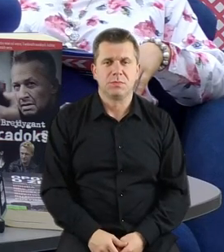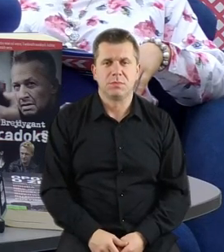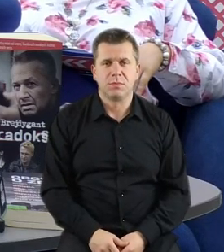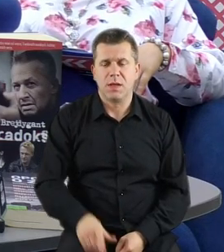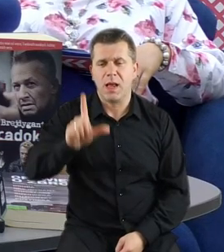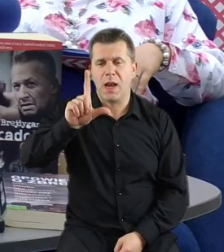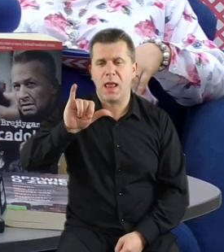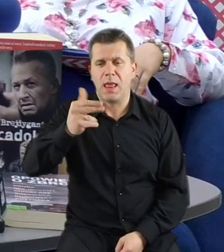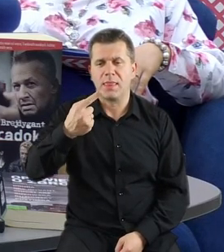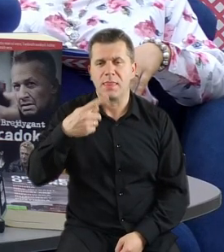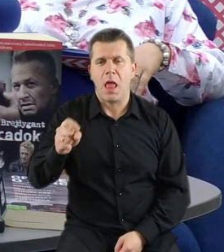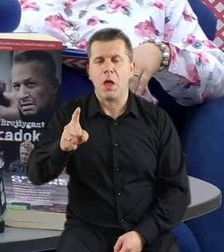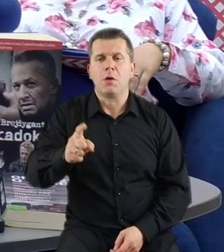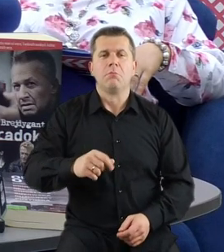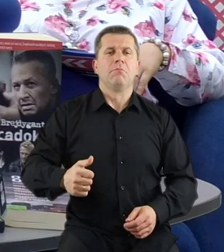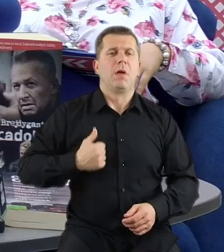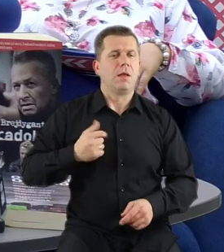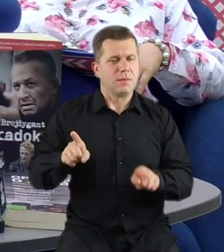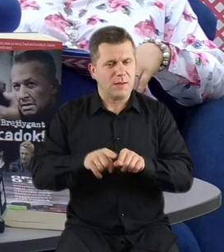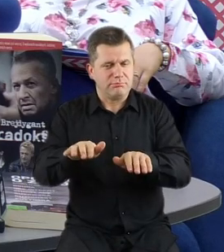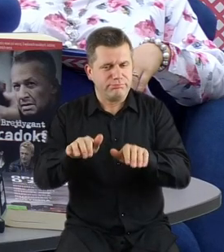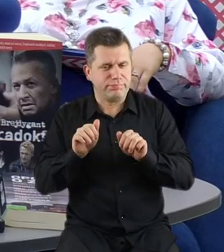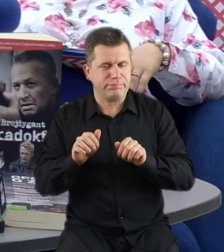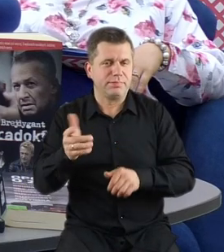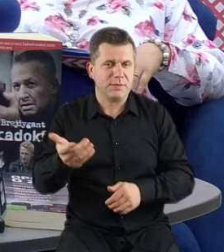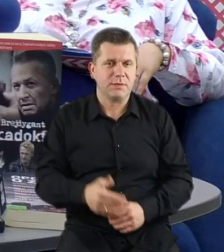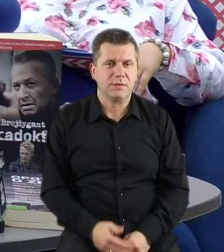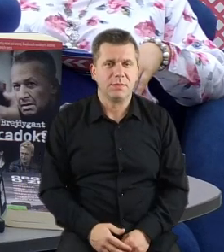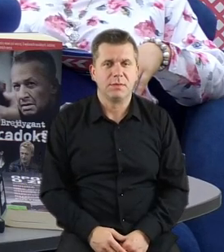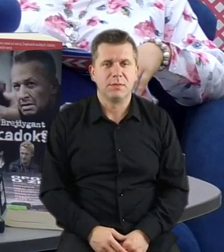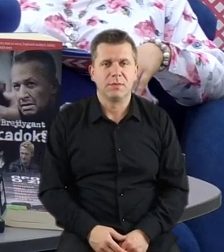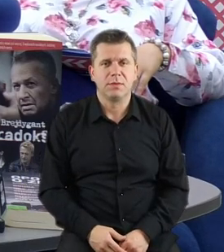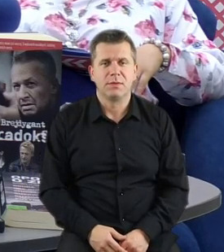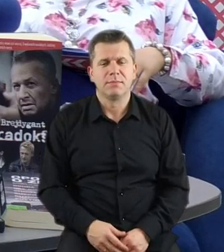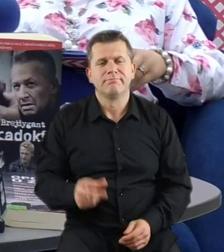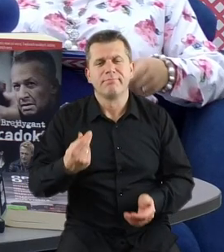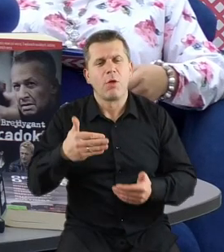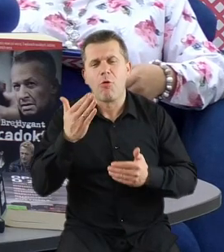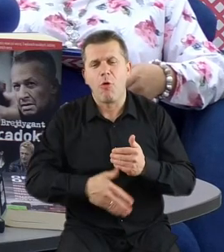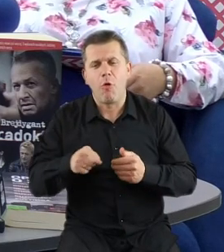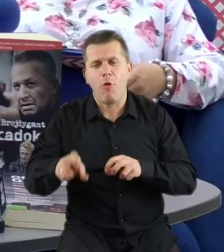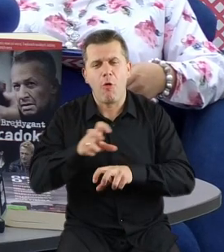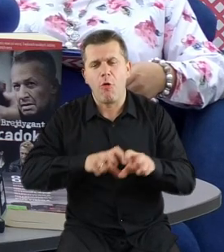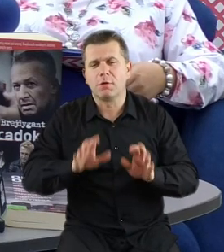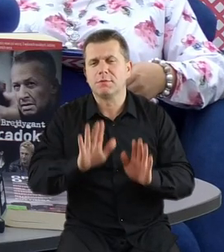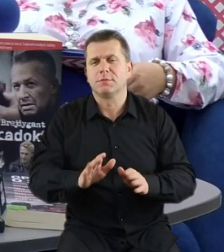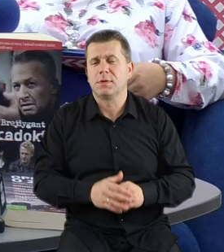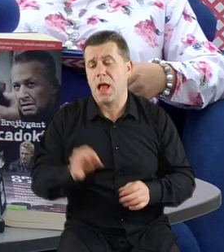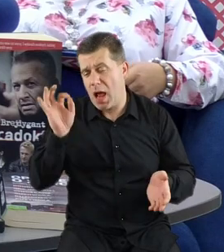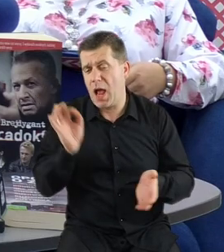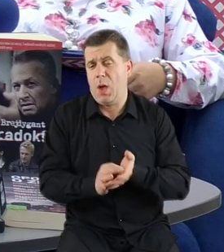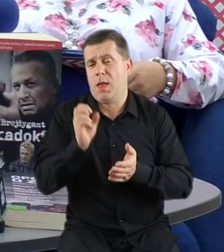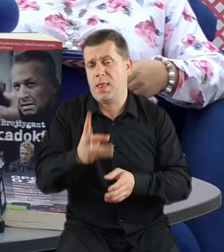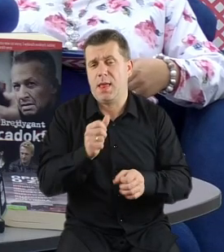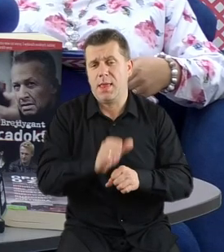Boguś Linda wcale też nie jest taki hej do przodu, także to może... No może nie o to chodzi do końca, ale no jakoś tak się